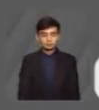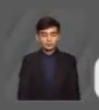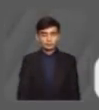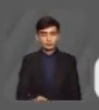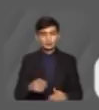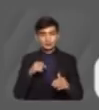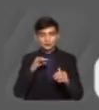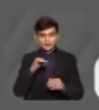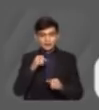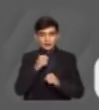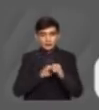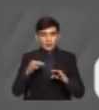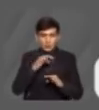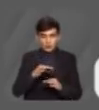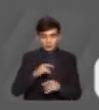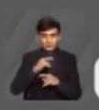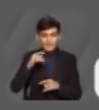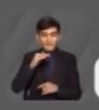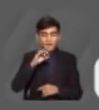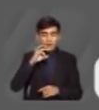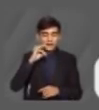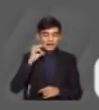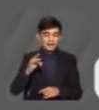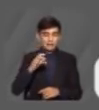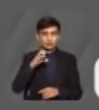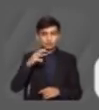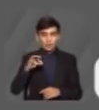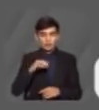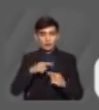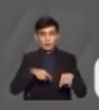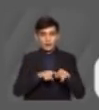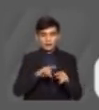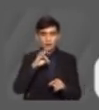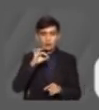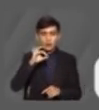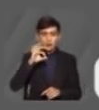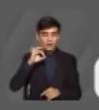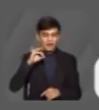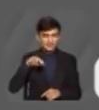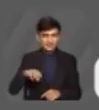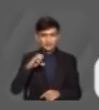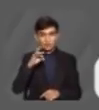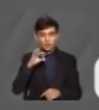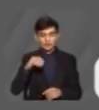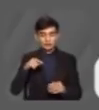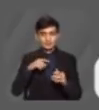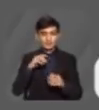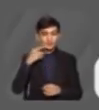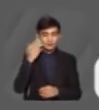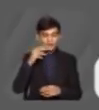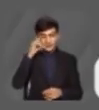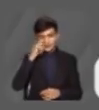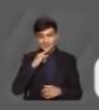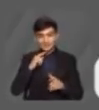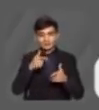Кроме того, производитель авиационных двигателей Fokker 100, компания Rolls-Royce, сообщила, что с тех пор, как эти самолеты поступили в эксплуатацию в